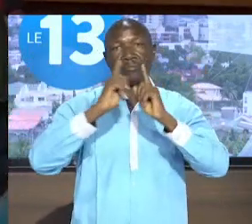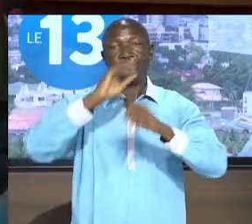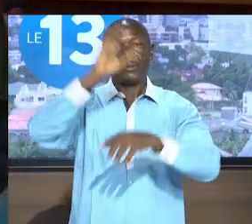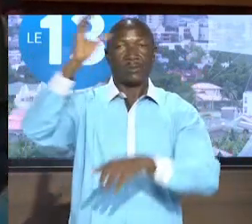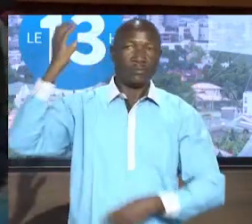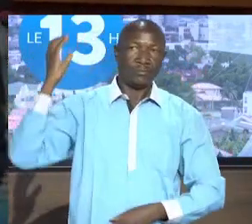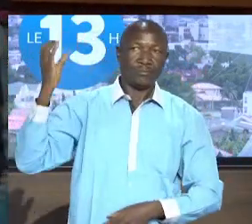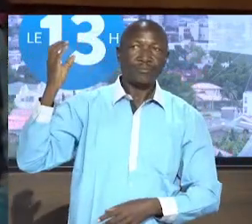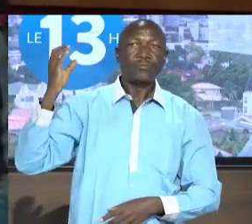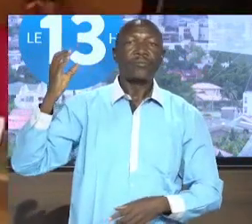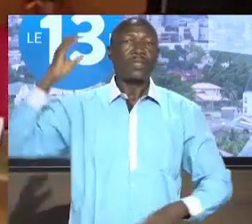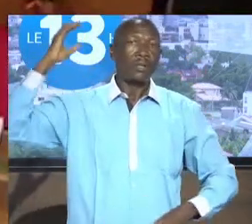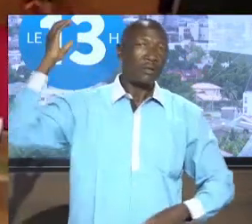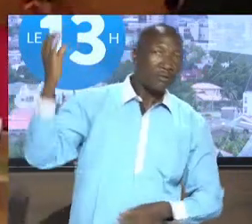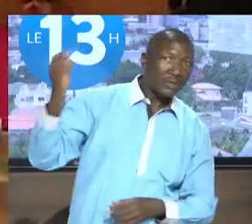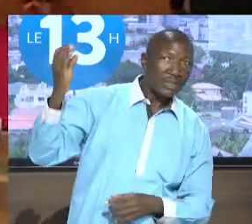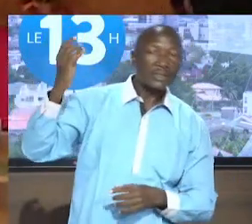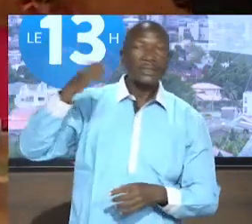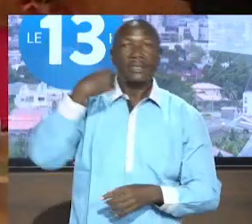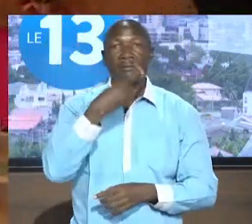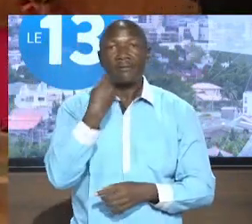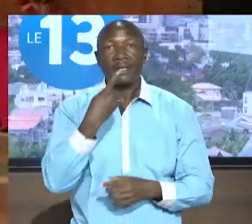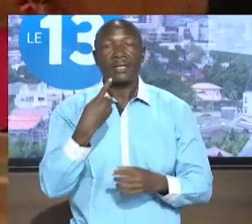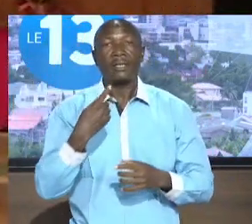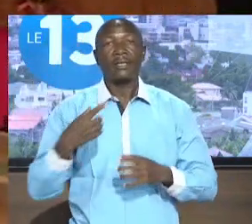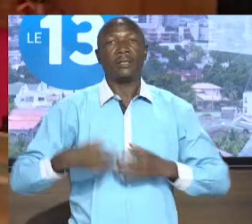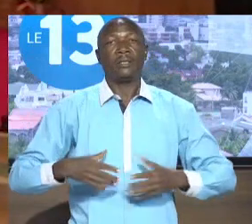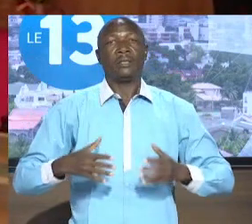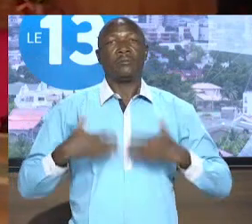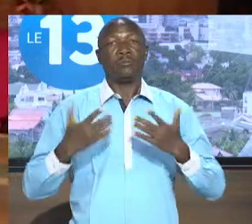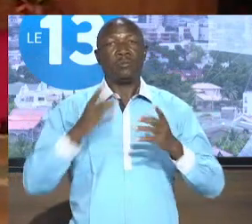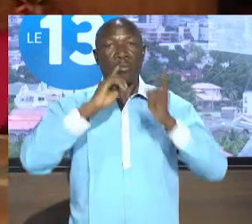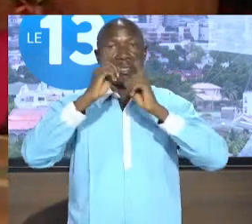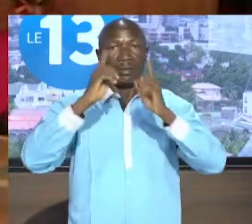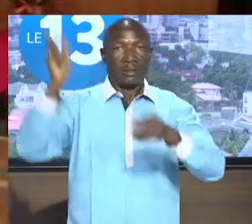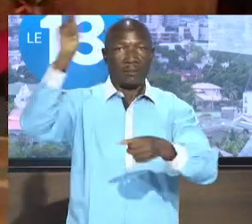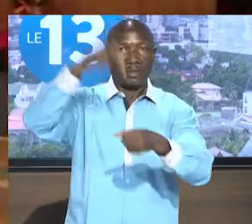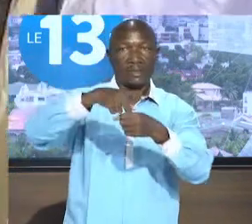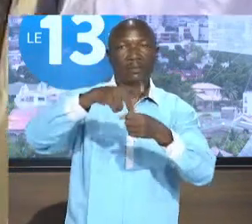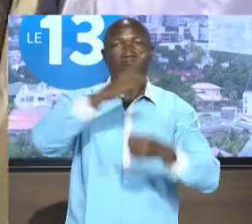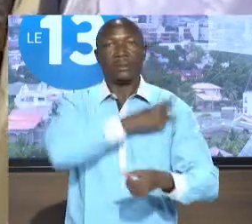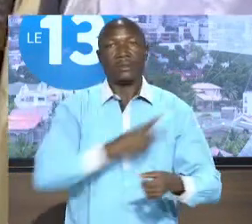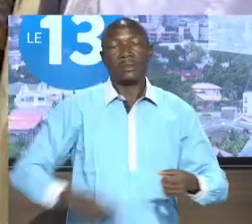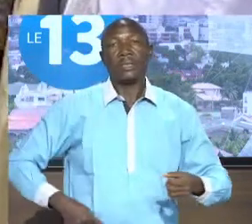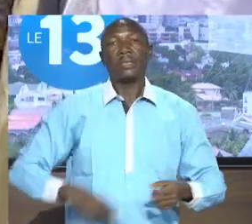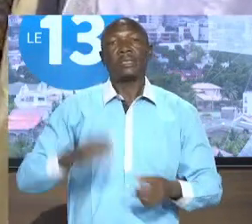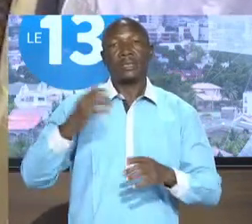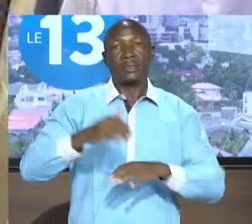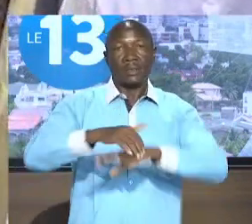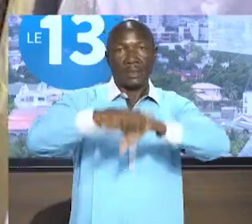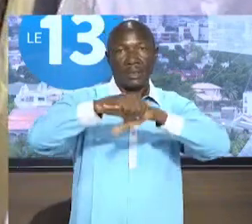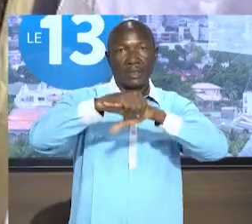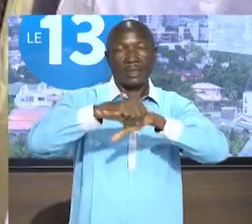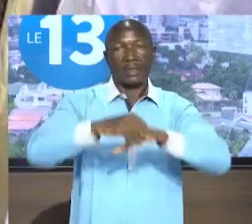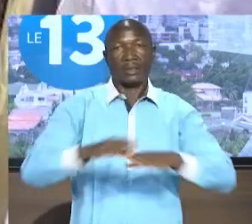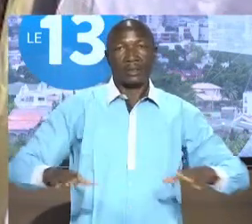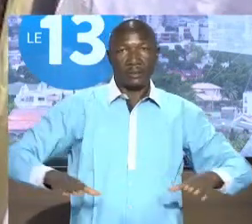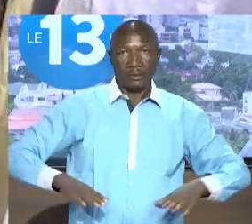Une conférence qui enregistre aussi la participation des parlementaires lusophones et anglophones.